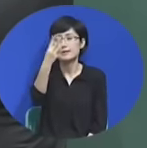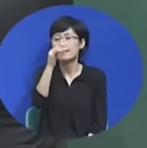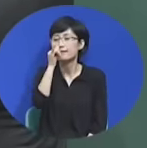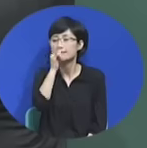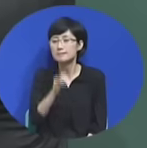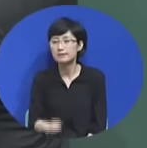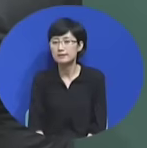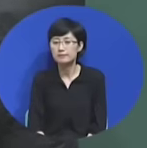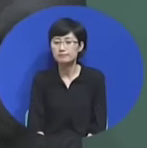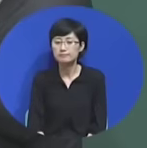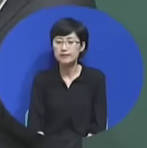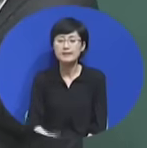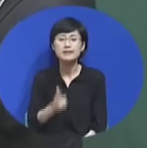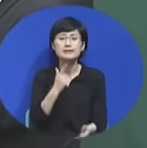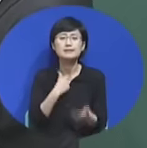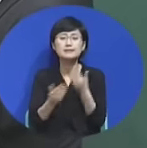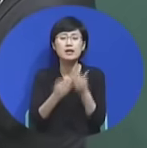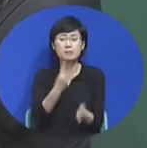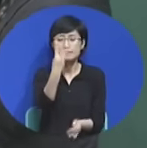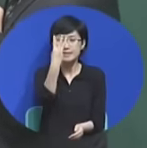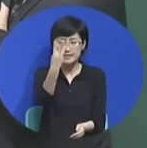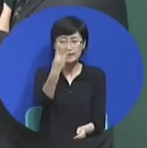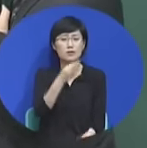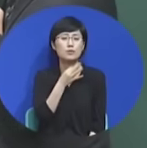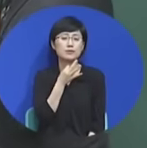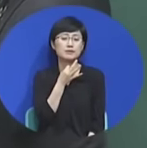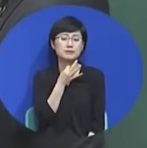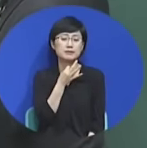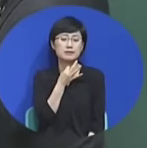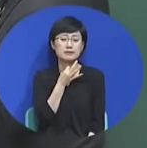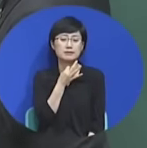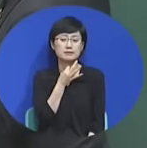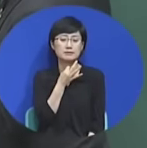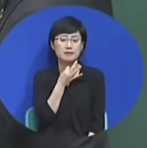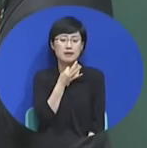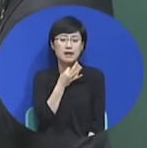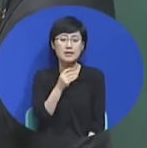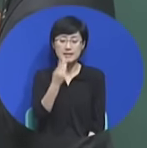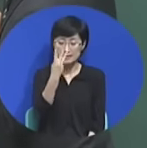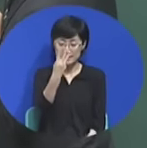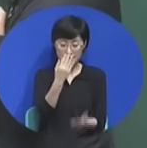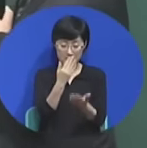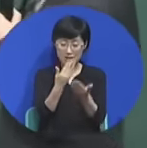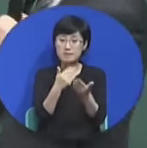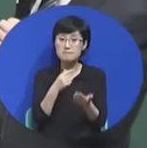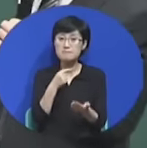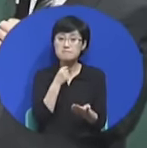也就是神领我们进入到三个体验里， 이끌어 가십니다. 在带领着我们。 이것은 하나님의 열심에서 일어나는 일이죠.